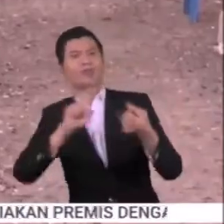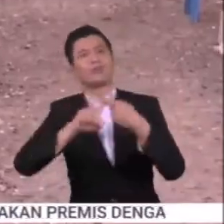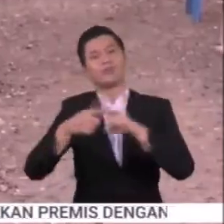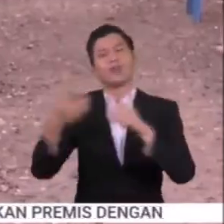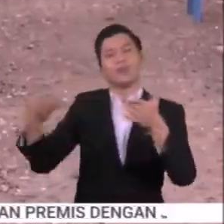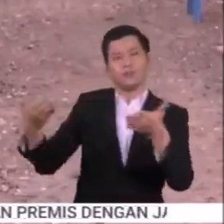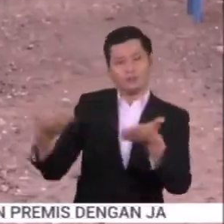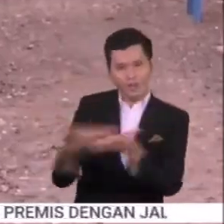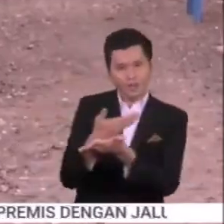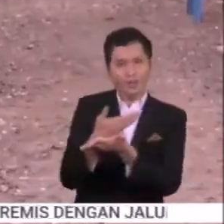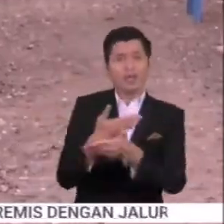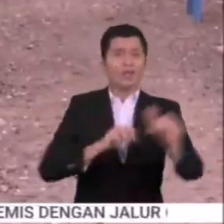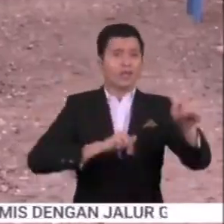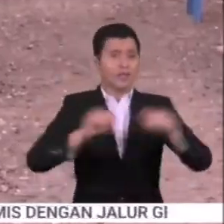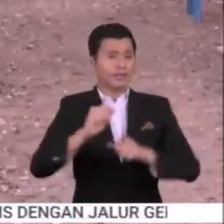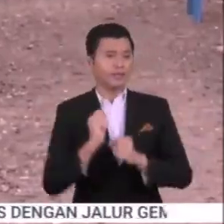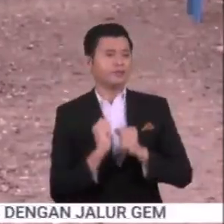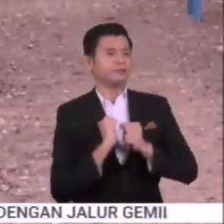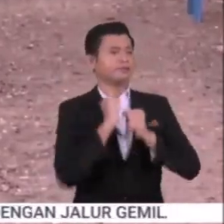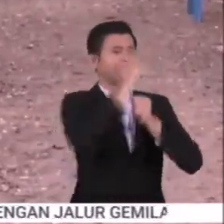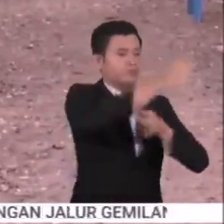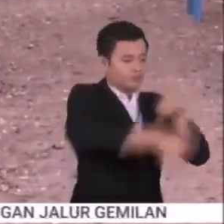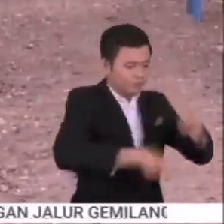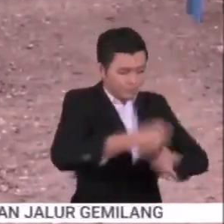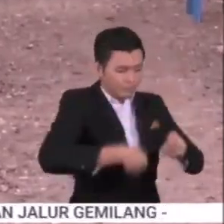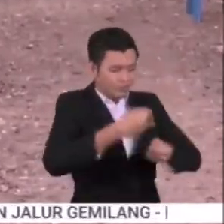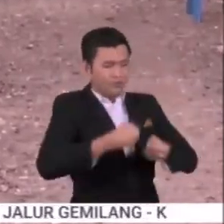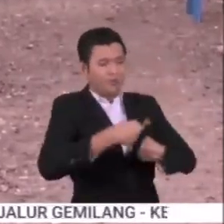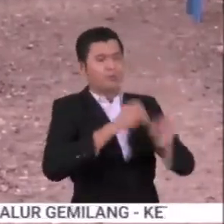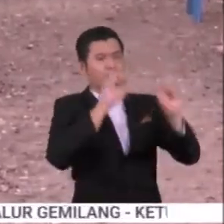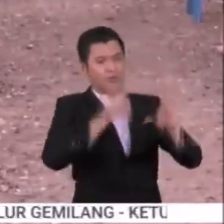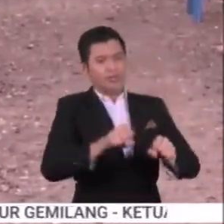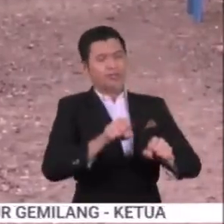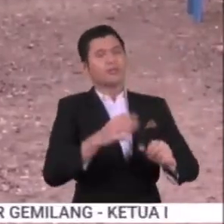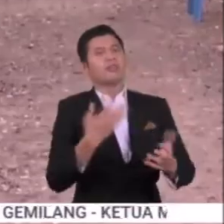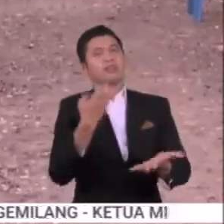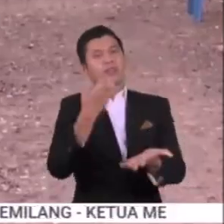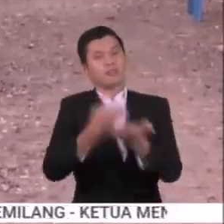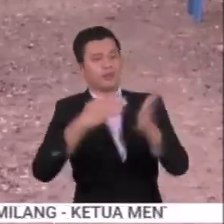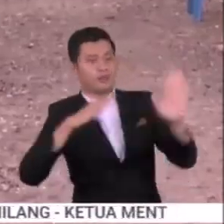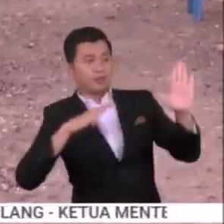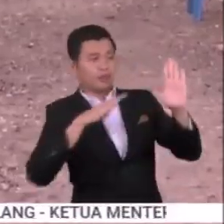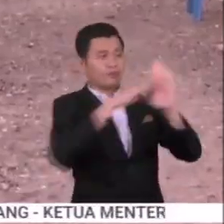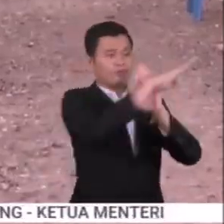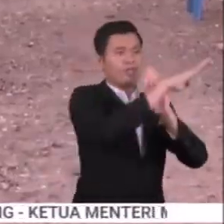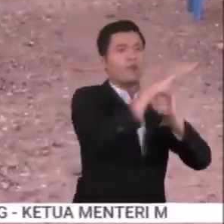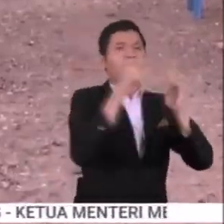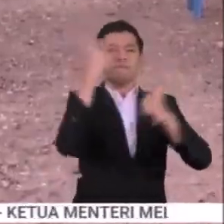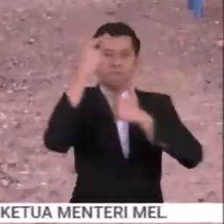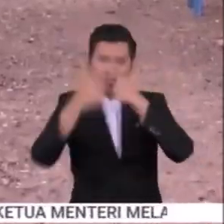sebenarnya aktiviti memancing ini dapat membantu merancakkan lagi pertumbuhan